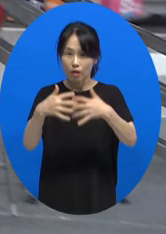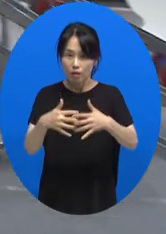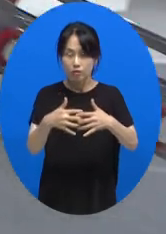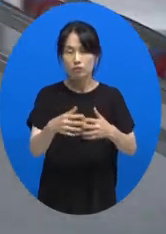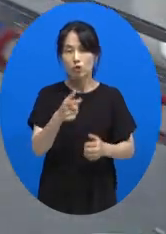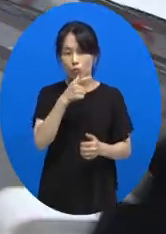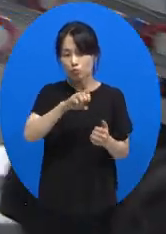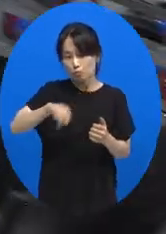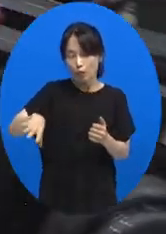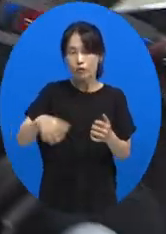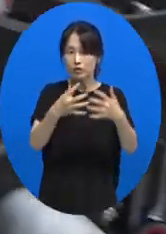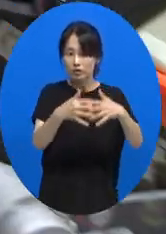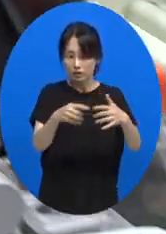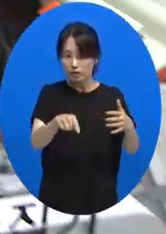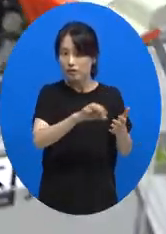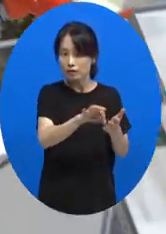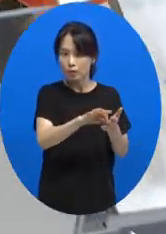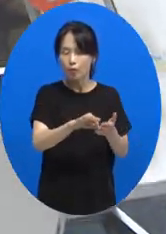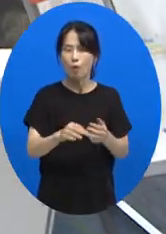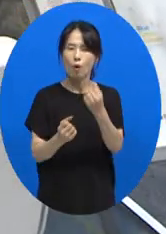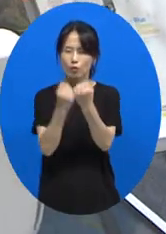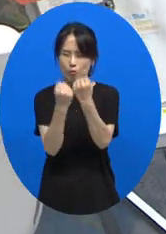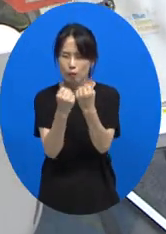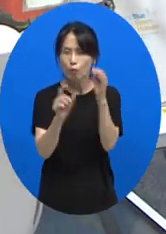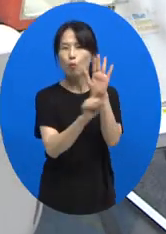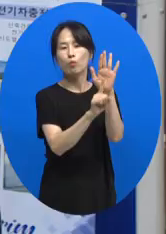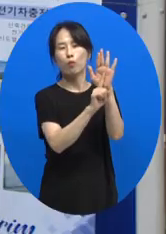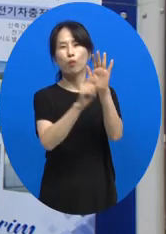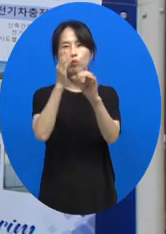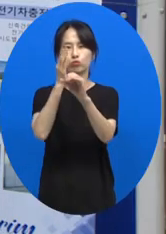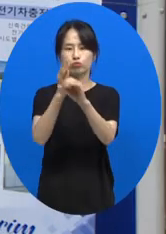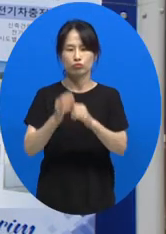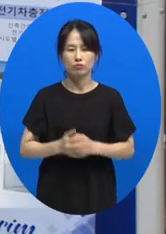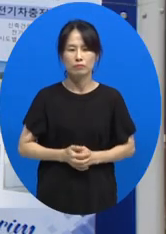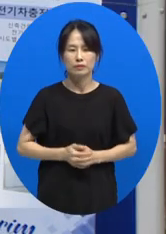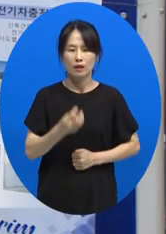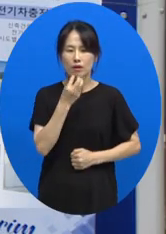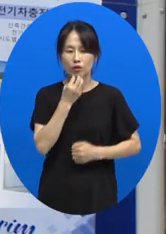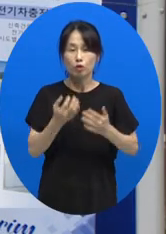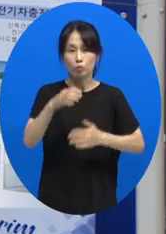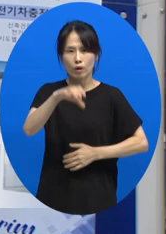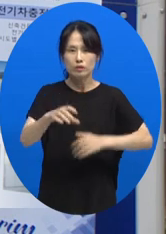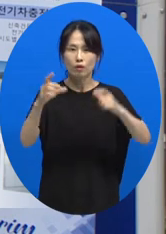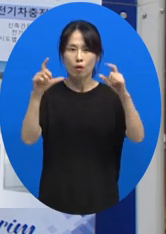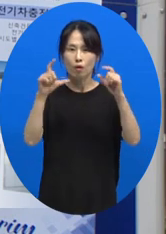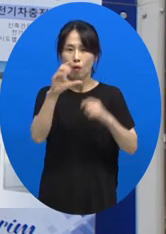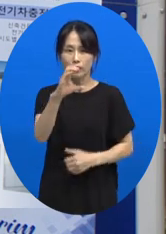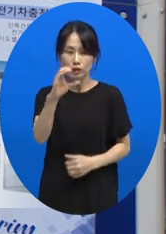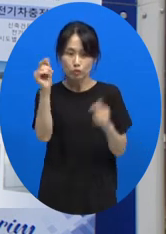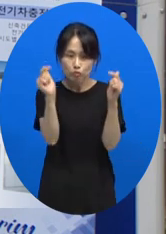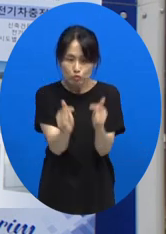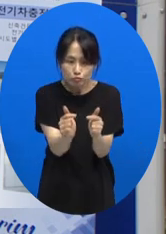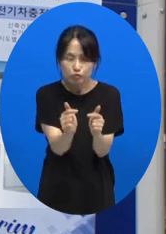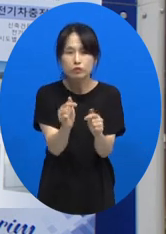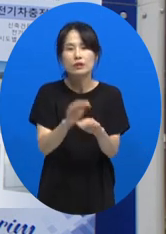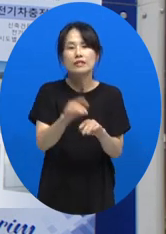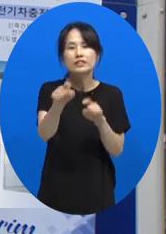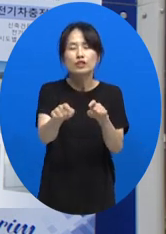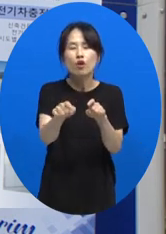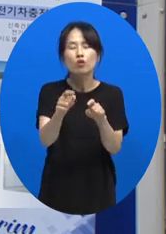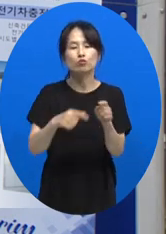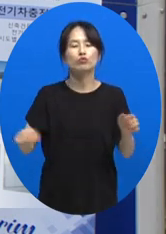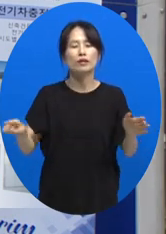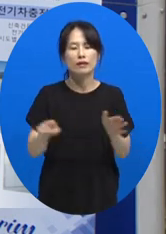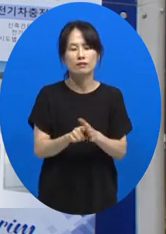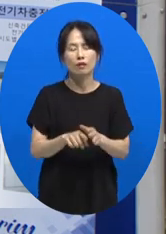하수처리장에서 사용되는 설비인데 설명과 홍보가 한창입니다. 네, 경기도에서 탄소중립 실현을 위해서